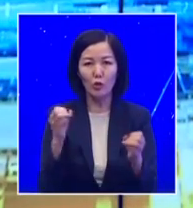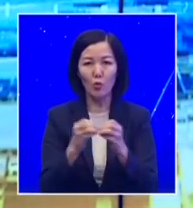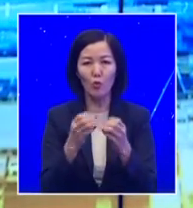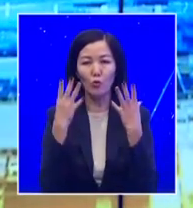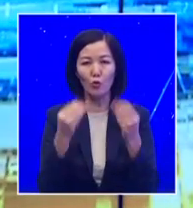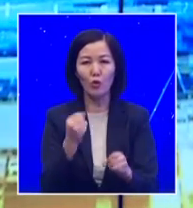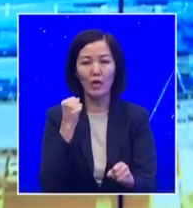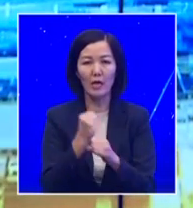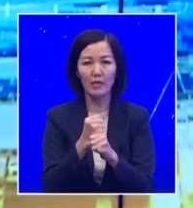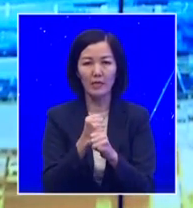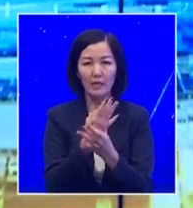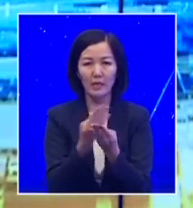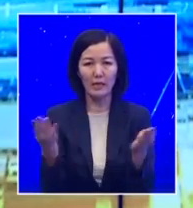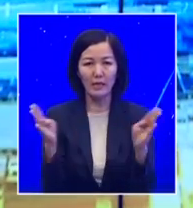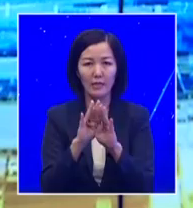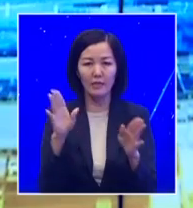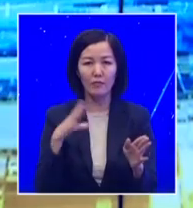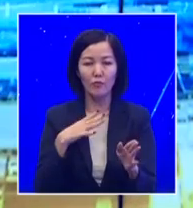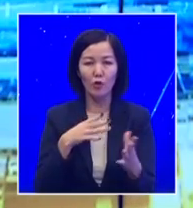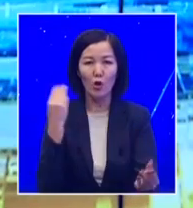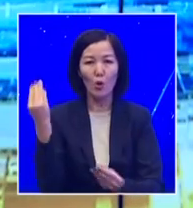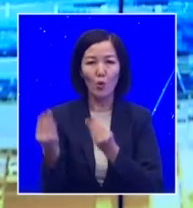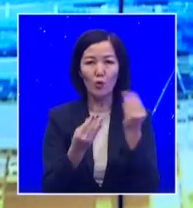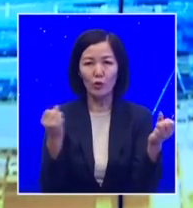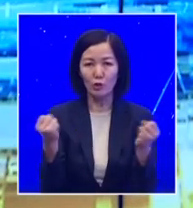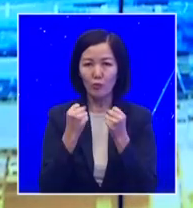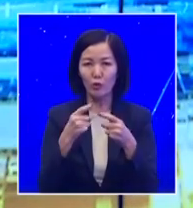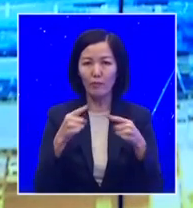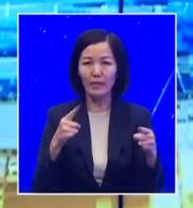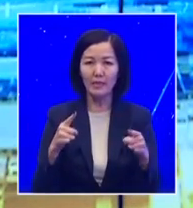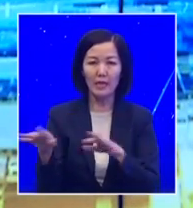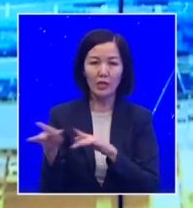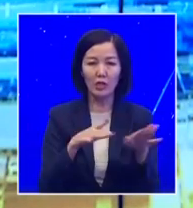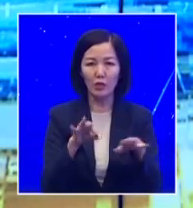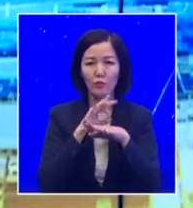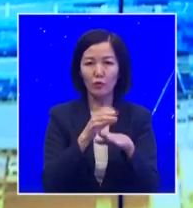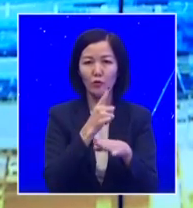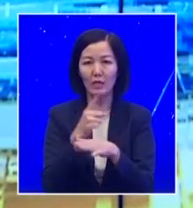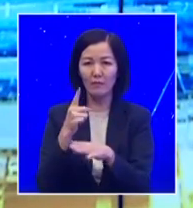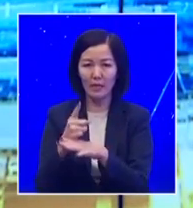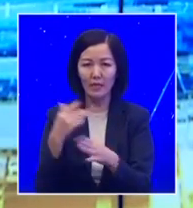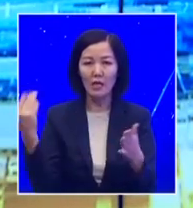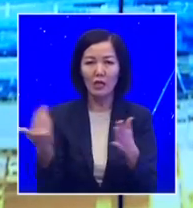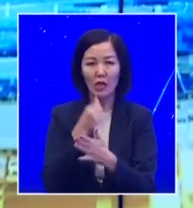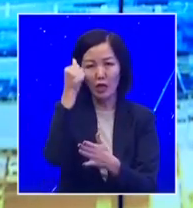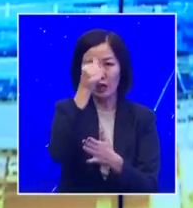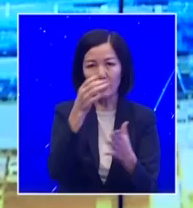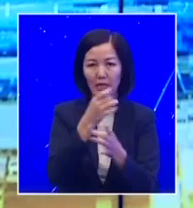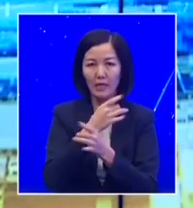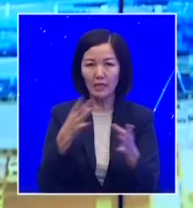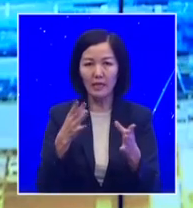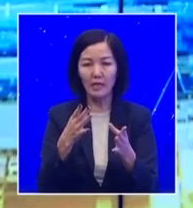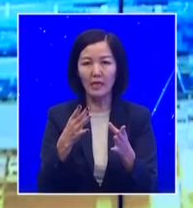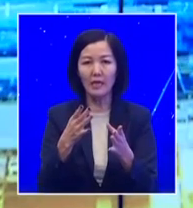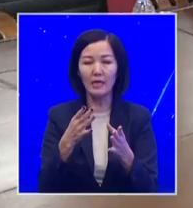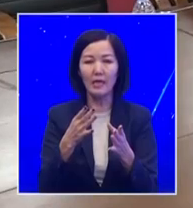қатаңдатылған режим енгізіліп отыр. Ол бойынша ойын-сауық, спорттық, басқа да бұқаралық іс-шараларды өткізуге тыйым салынды. Жаңа жылдық ертеңгіліктер